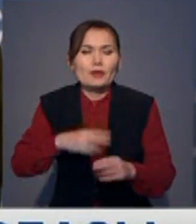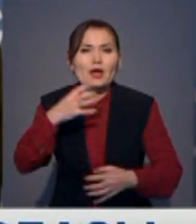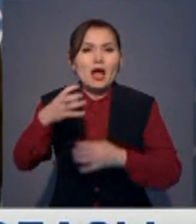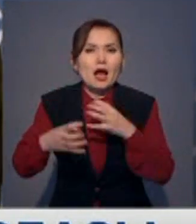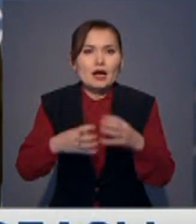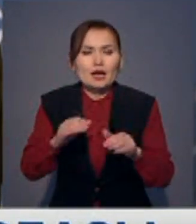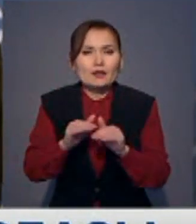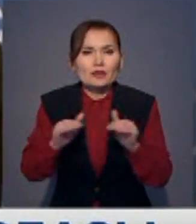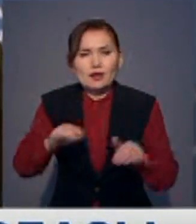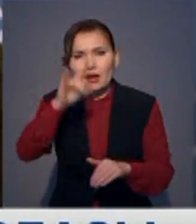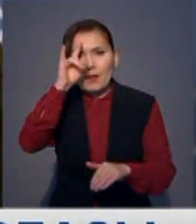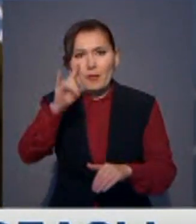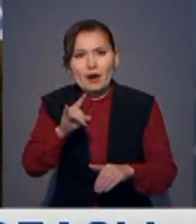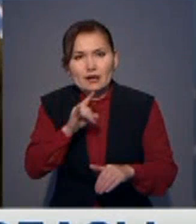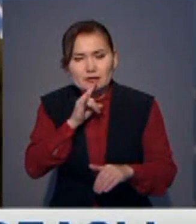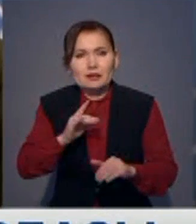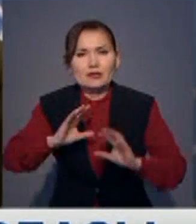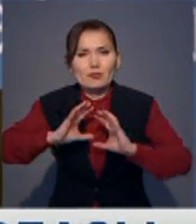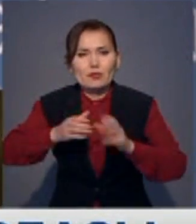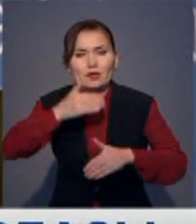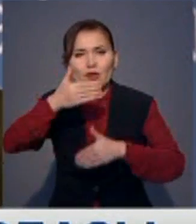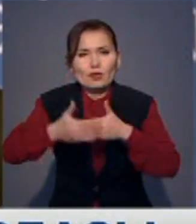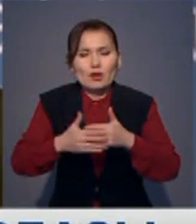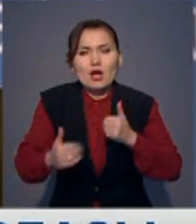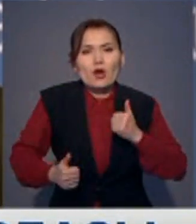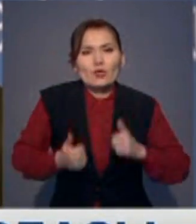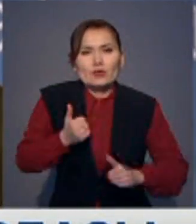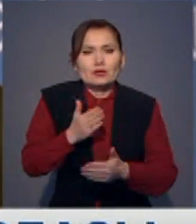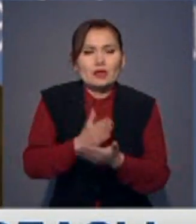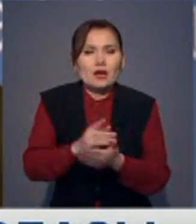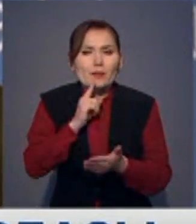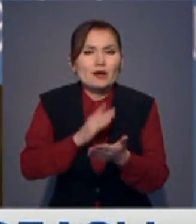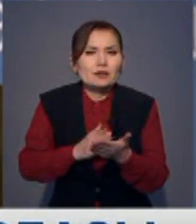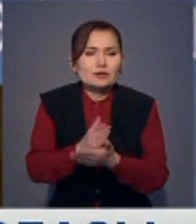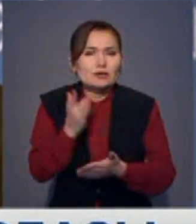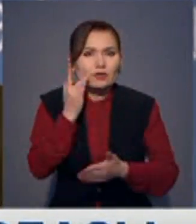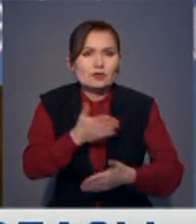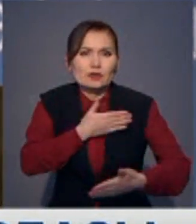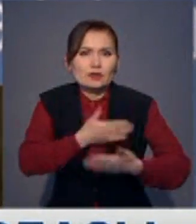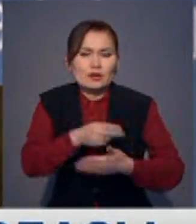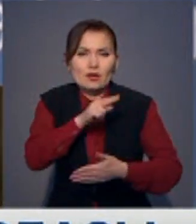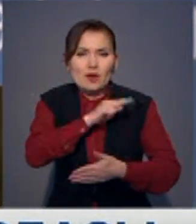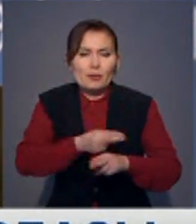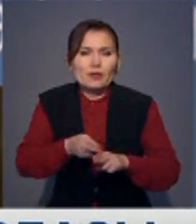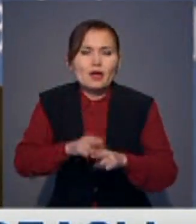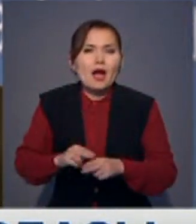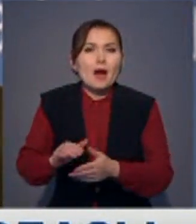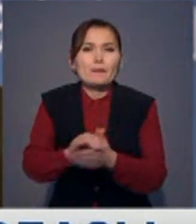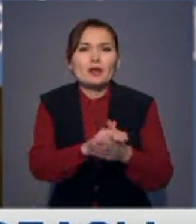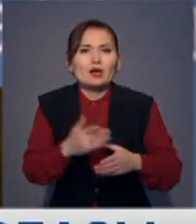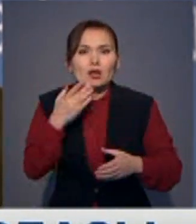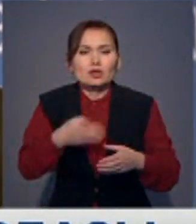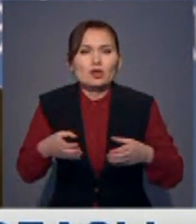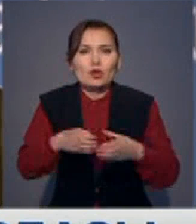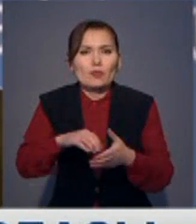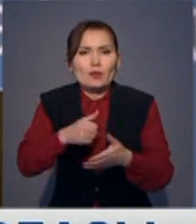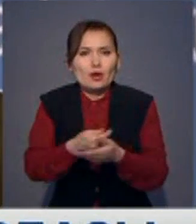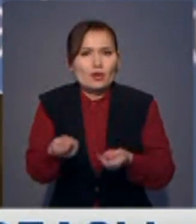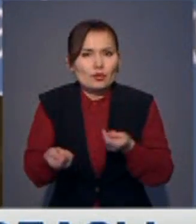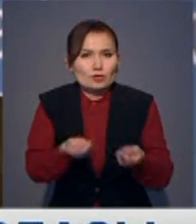деңгейде Қазақстан өзін жақсы қырынан таныта білді. Сыртқы саяси процестерге белсене араласып, Біріккен ұлттар ұйымының белді мүшесіне